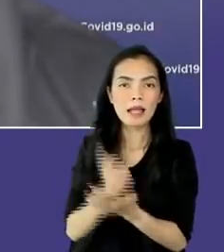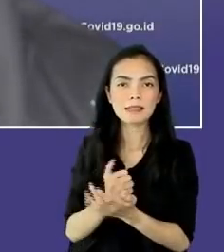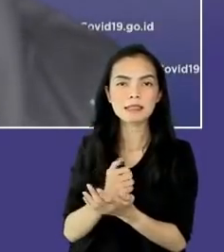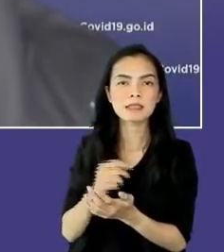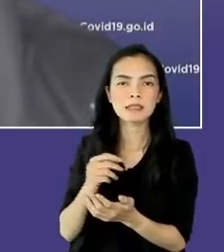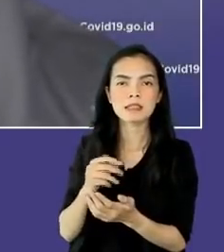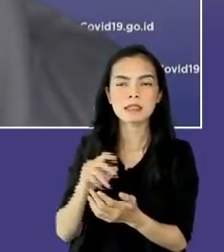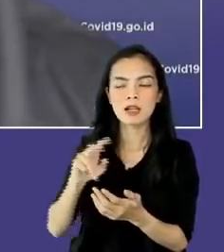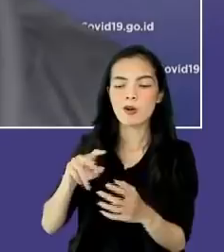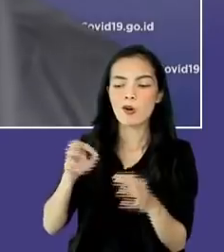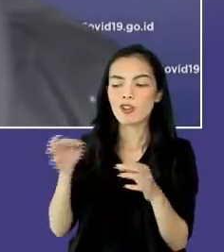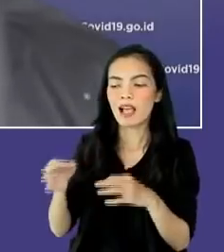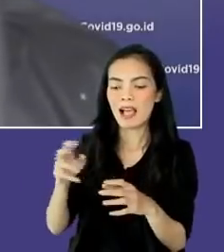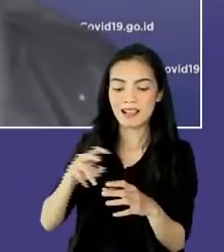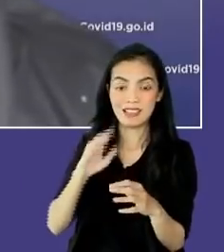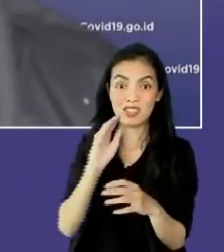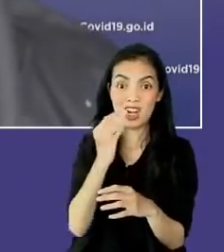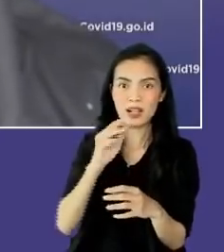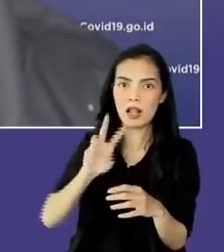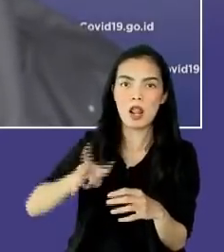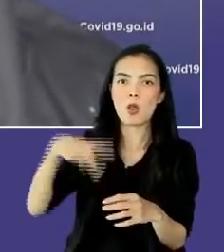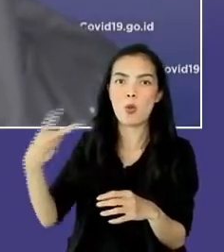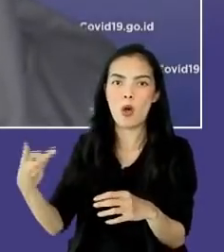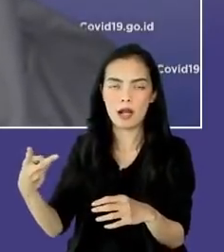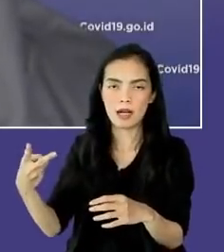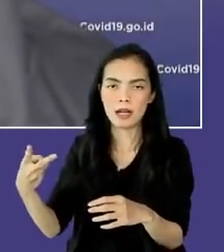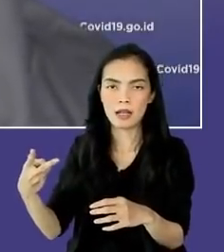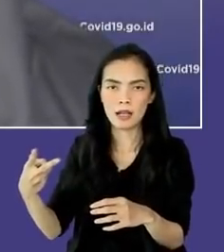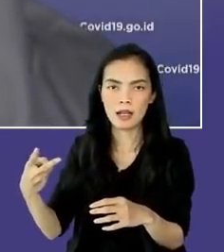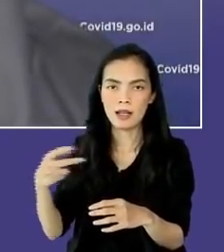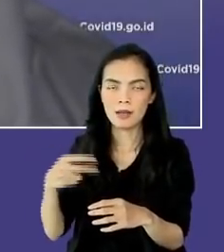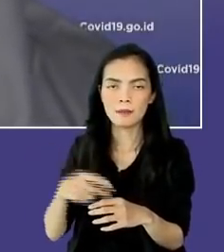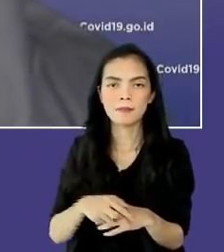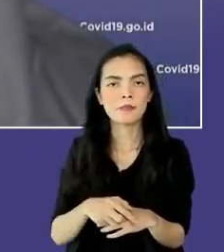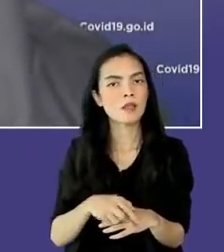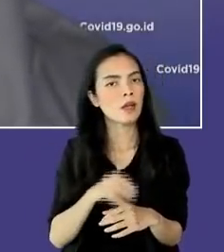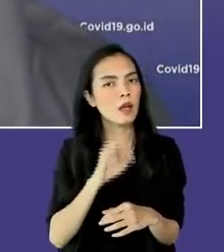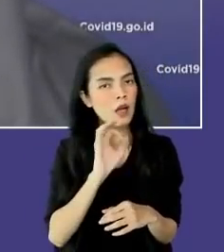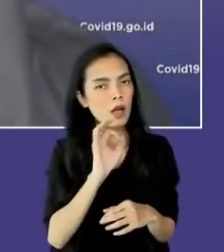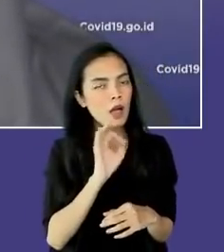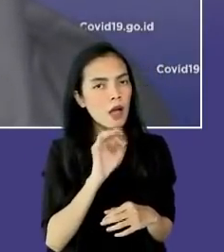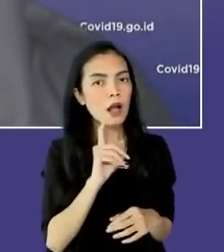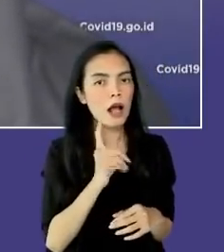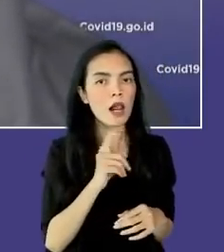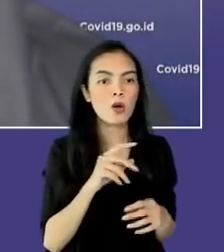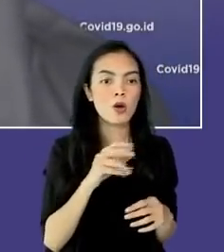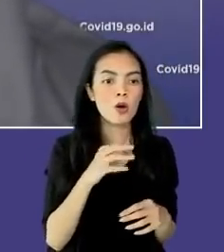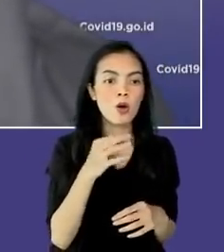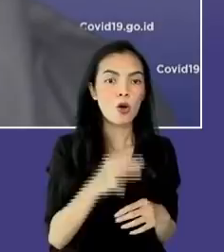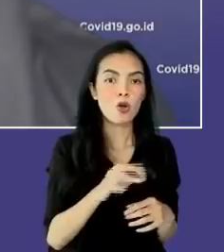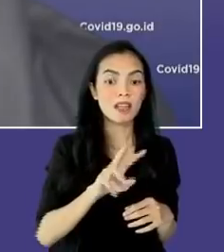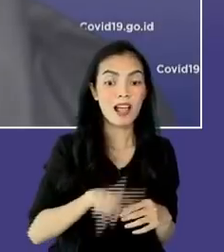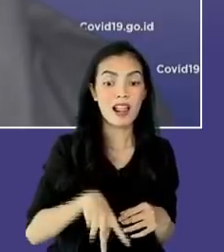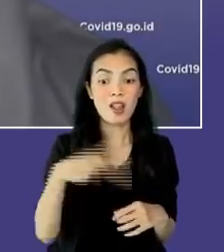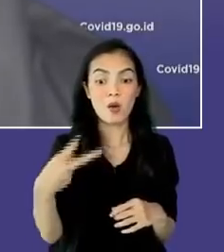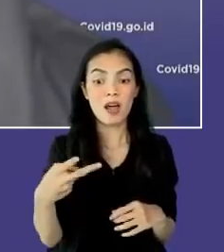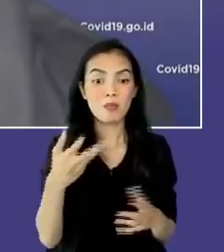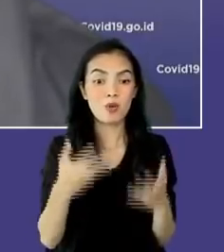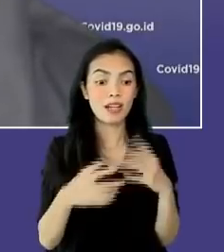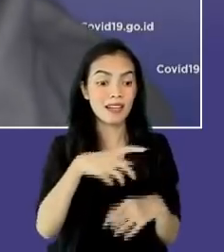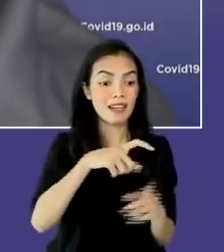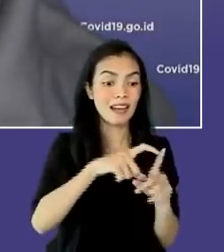dari kota-kota penyangganya. Ya, dari kota penyangga, satu lagi tambahannya adalah barangkali kalau di daerah tersebut lebih banyak rumah